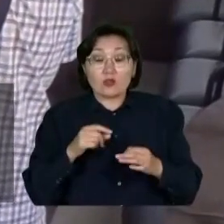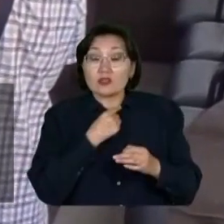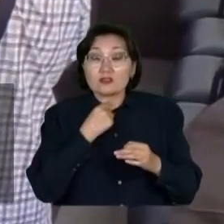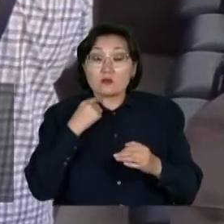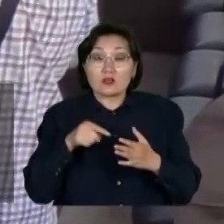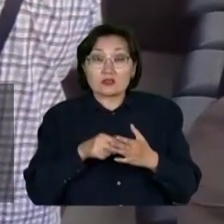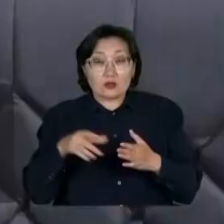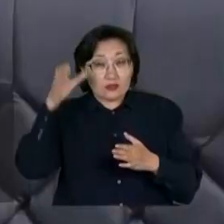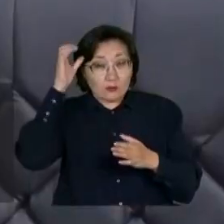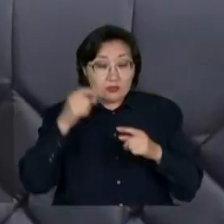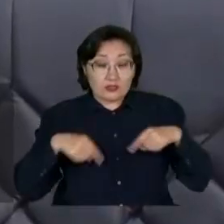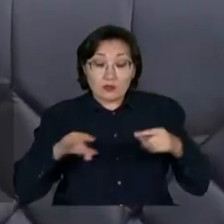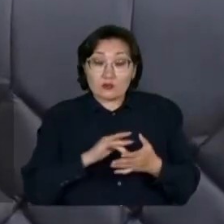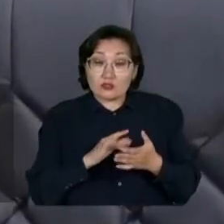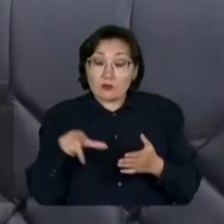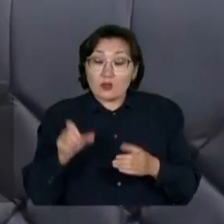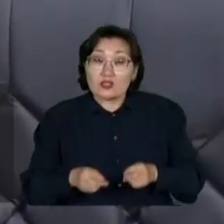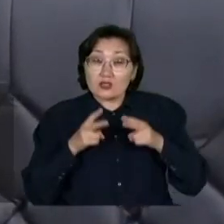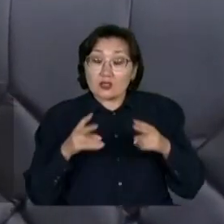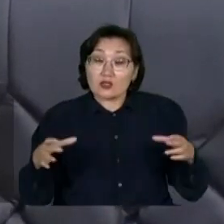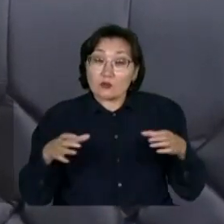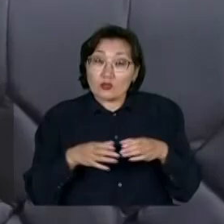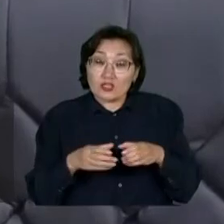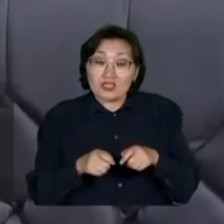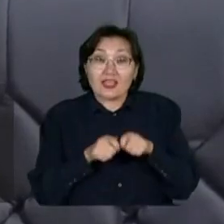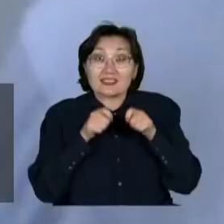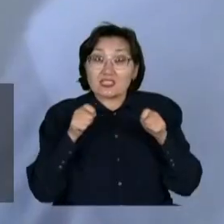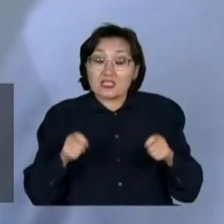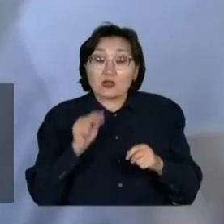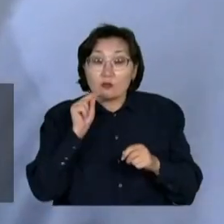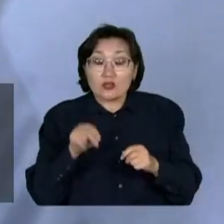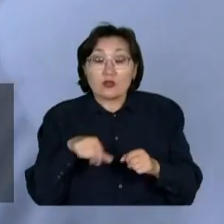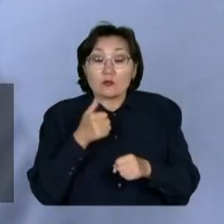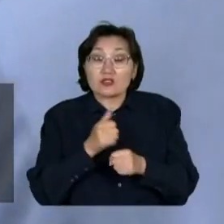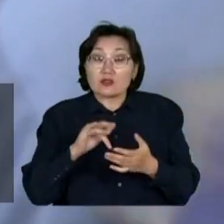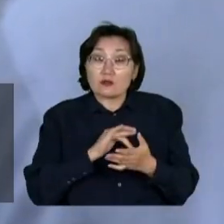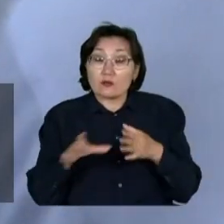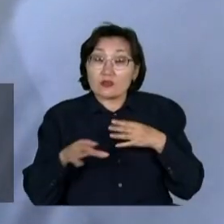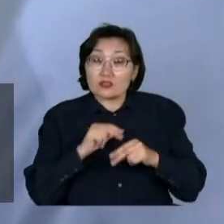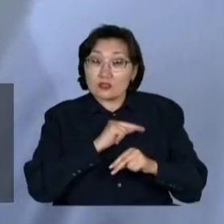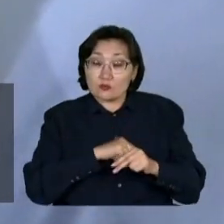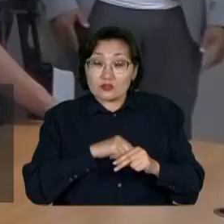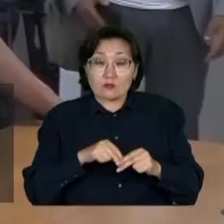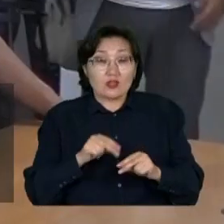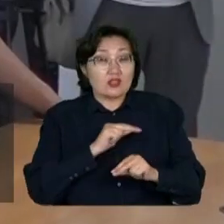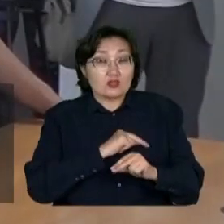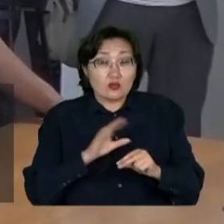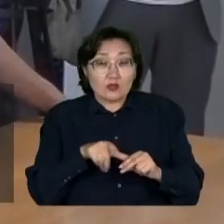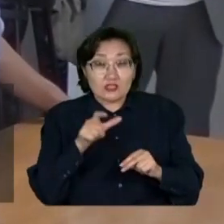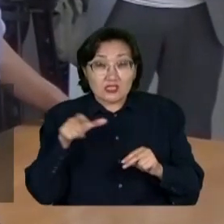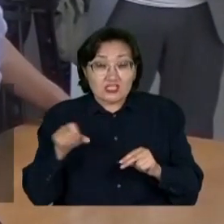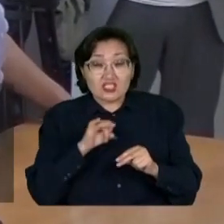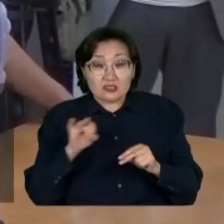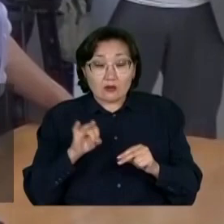білім бөлімінің есепшісін қылмыстық топты ұйымдастырған деп таныды. Бас бухгалтердің сыбайластарымен бірігіп, мүлде жұмыс істемеген адамдарға